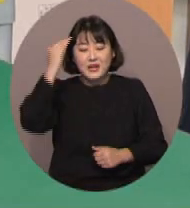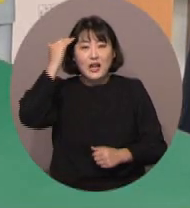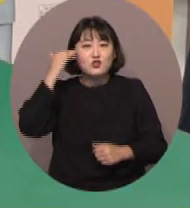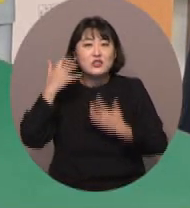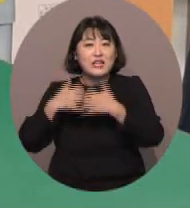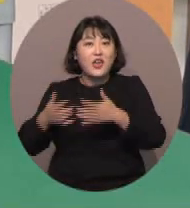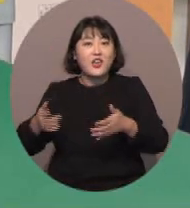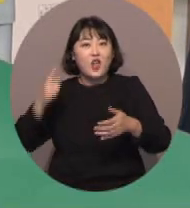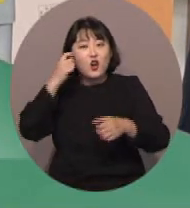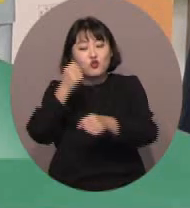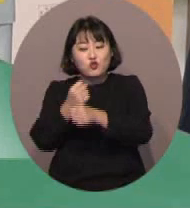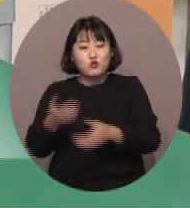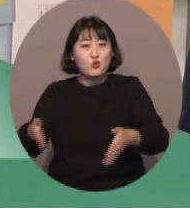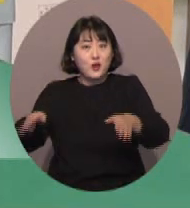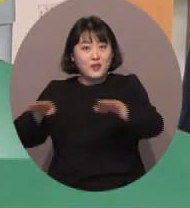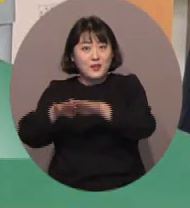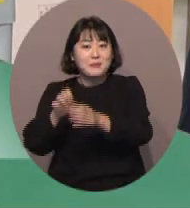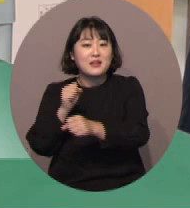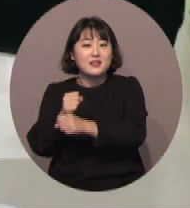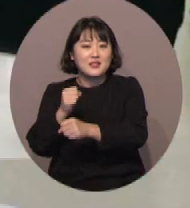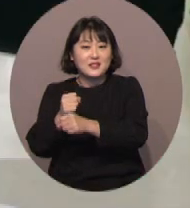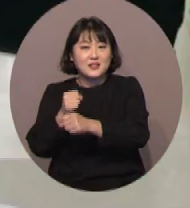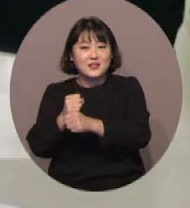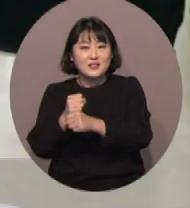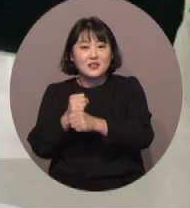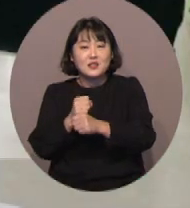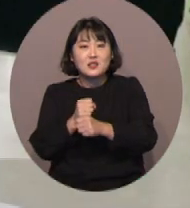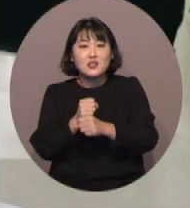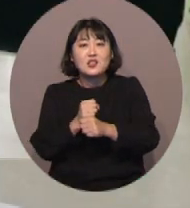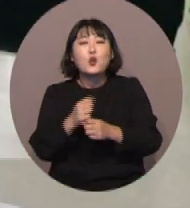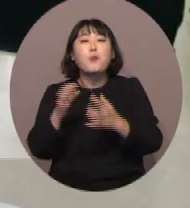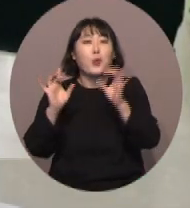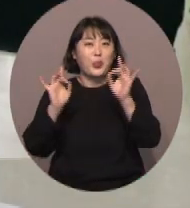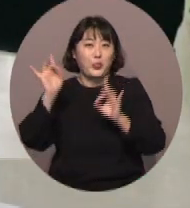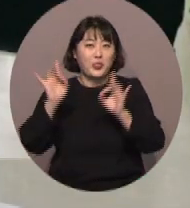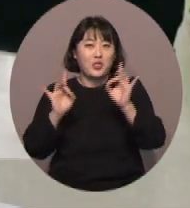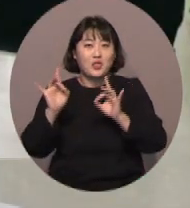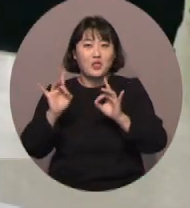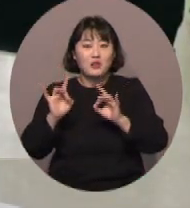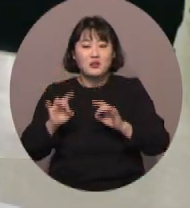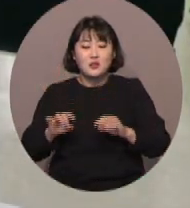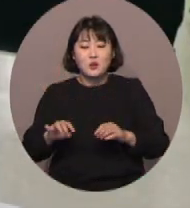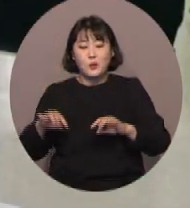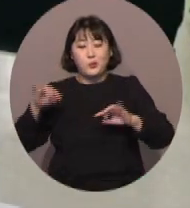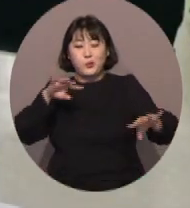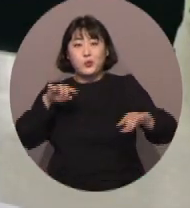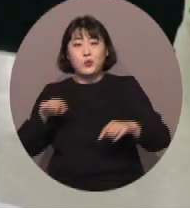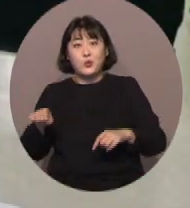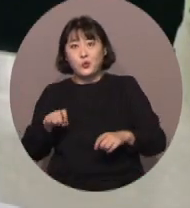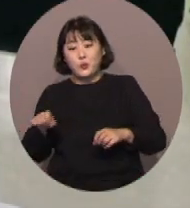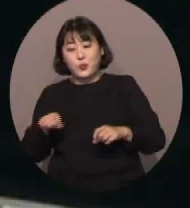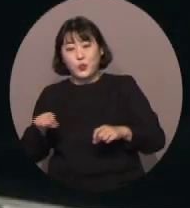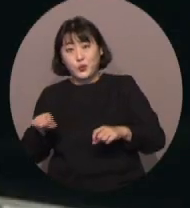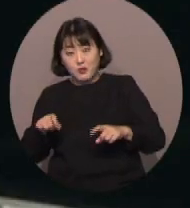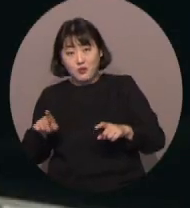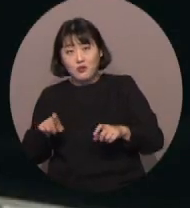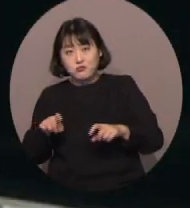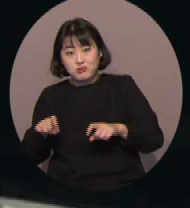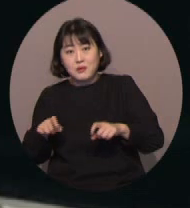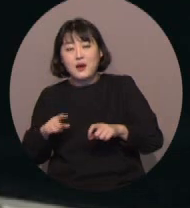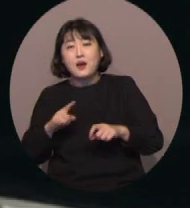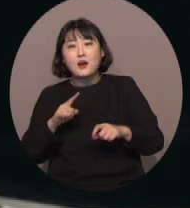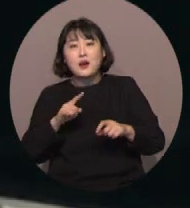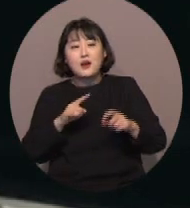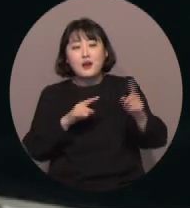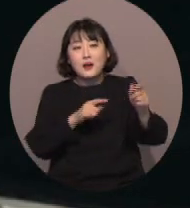한국 기계 연구원이 개발한 비대면 검체 채취 로봇입니다 원격으로 조종되는 로봇이 면봉을 마네킹의 코로